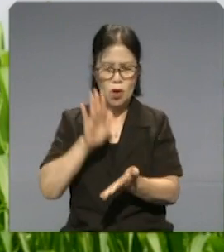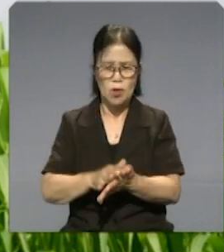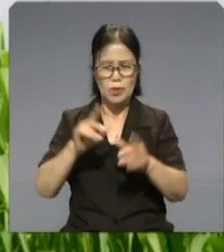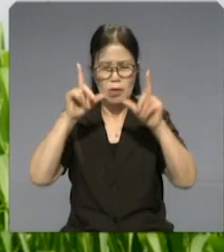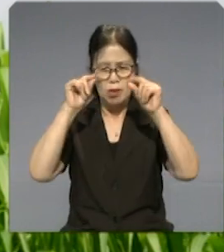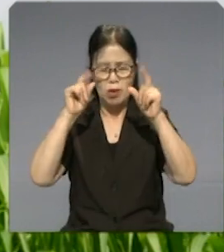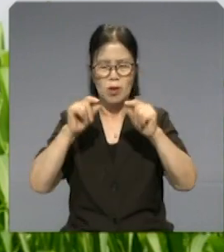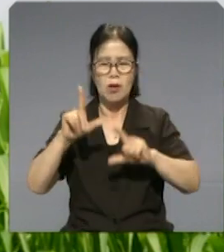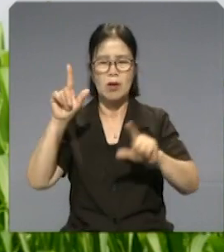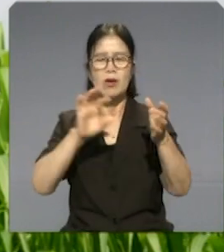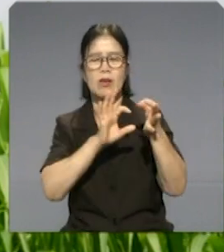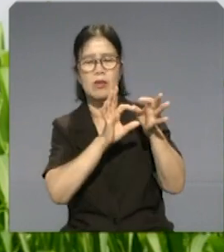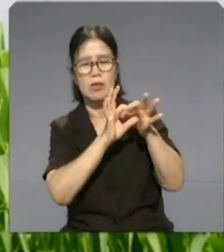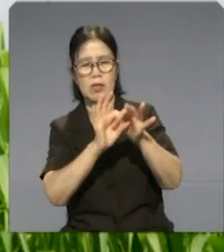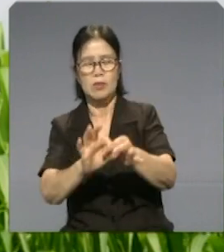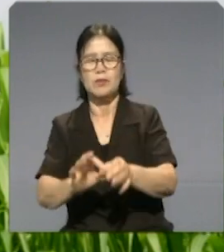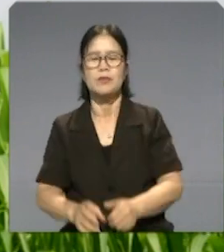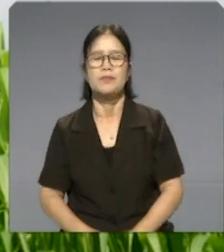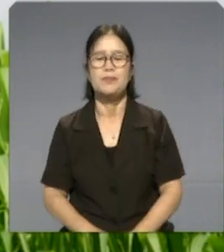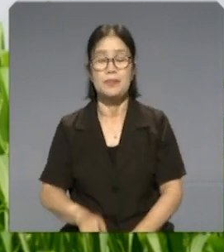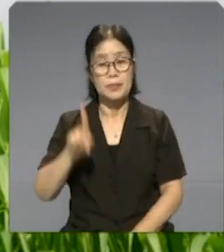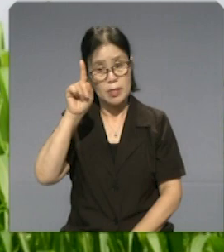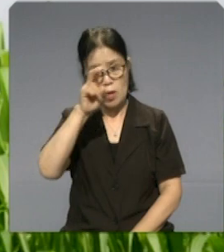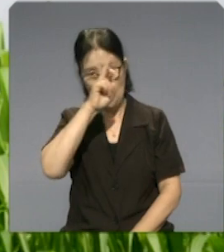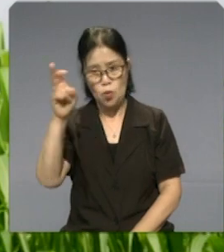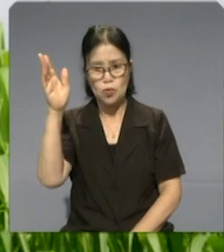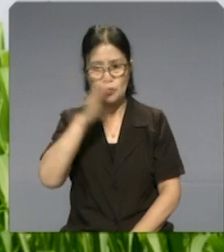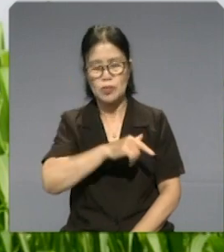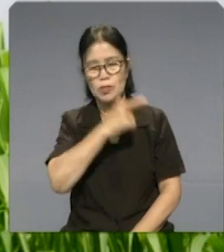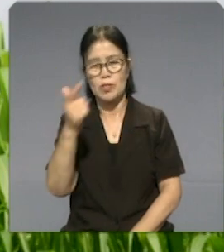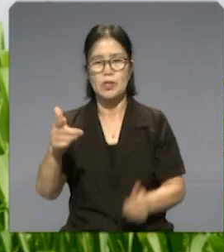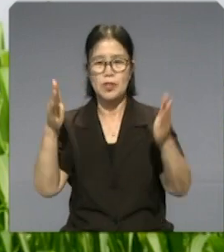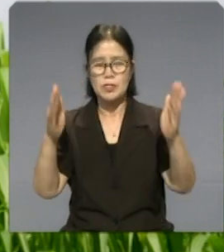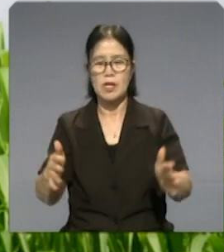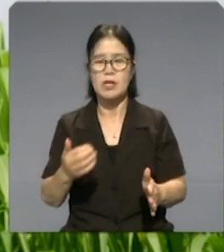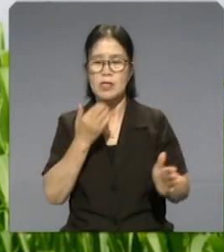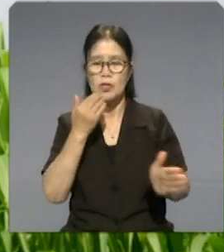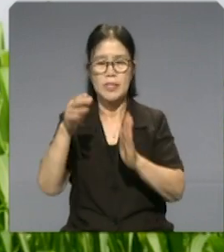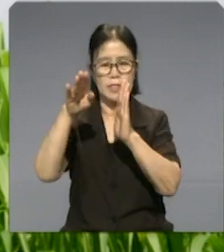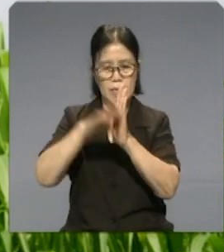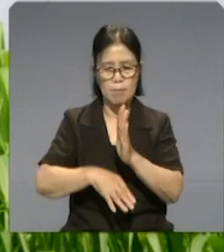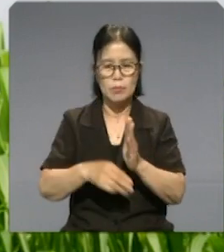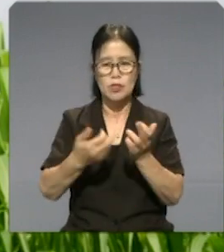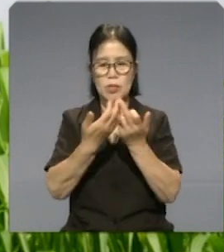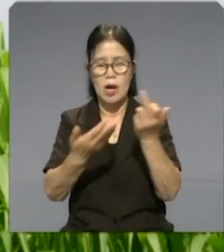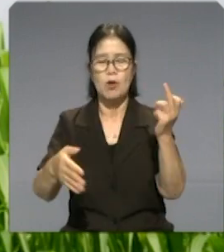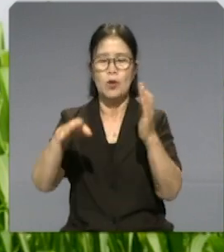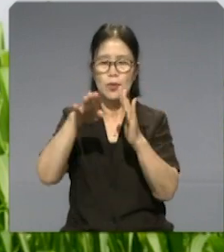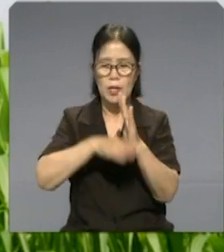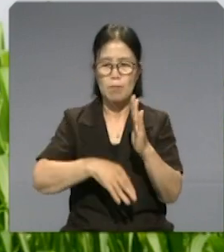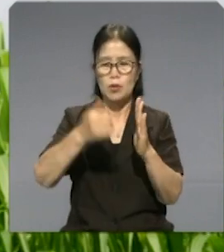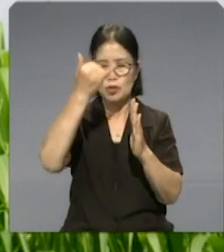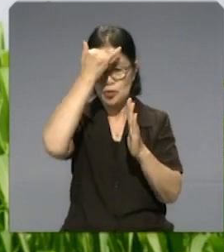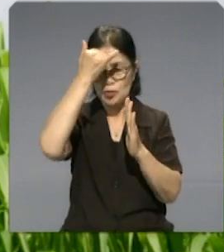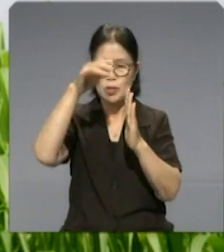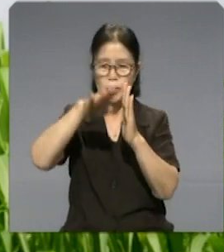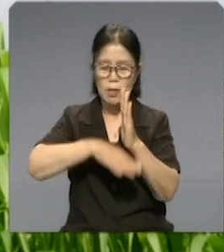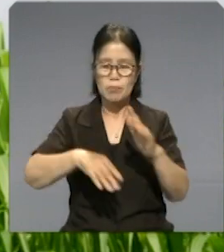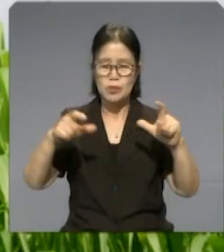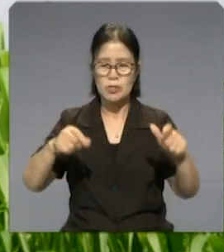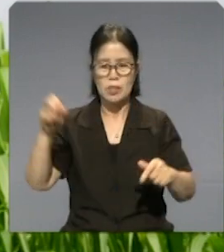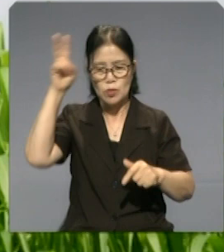현상도 계속 될 것으로 보입니다 한편 내일 오후부터 저녁 사이 경기남부와 강원 남부 충청과 남부지방에는